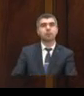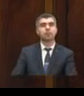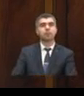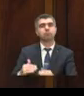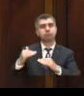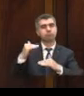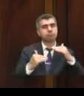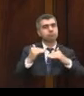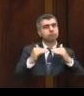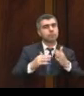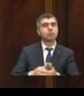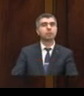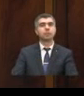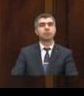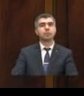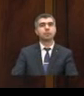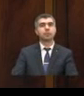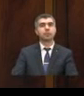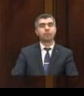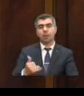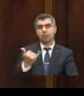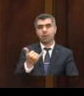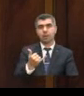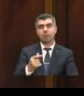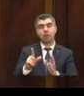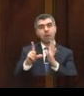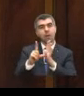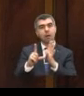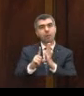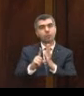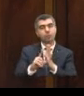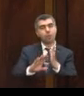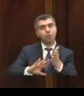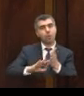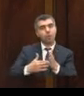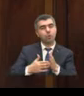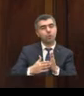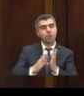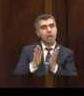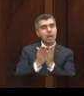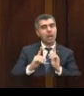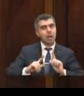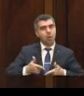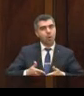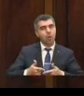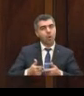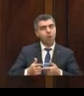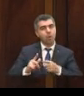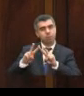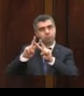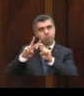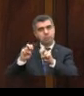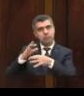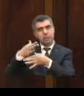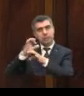مع شروعنا في تنزيل وتفعيل مضامين قانون إطار في التربية والتعليم والبحث العلمي. وكنا